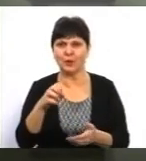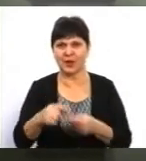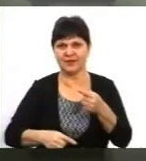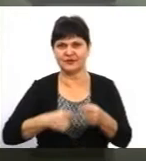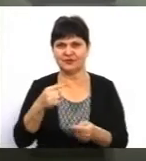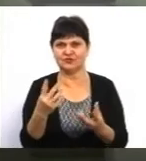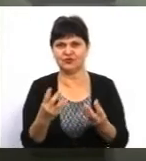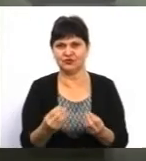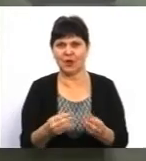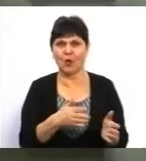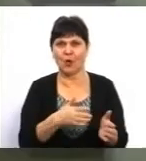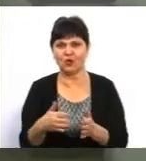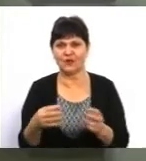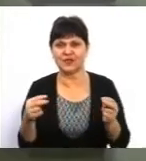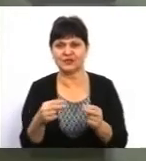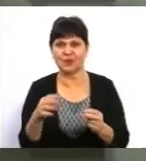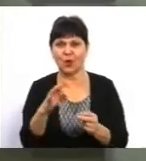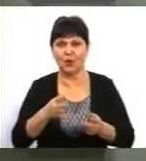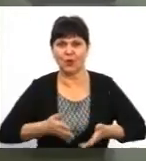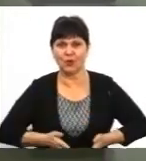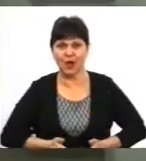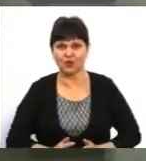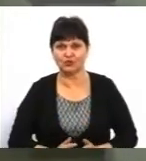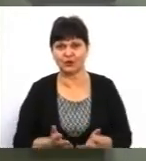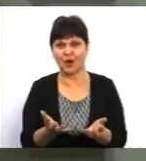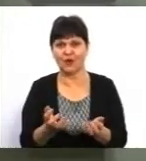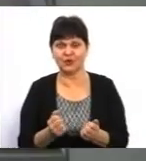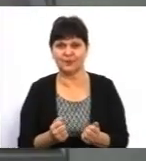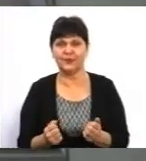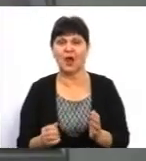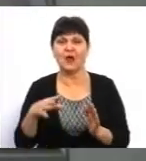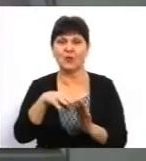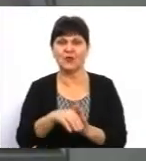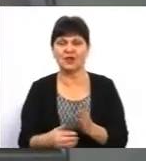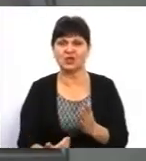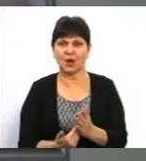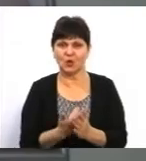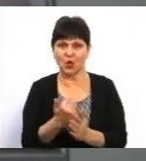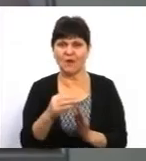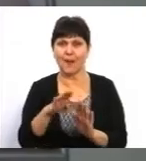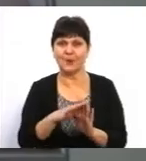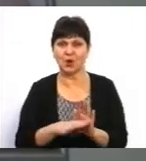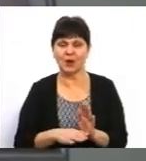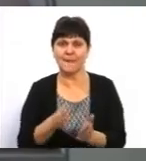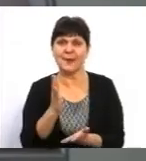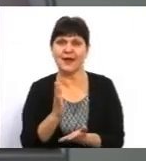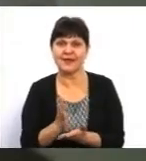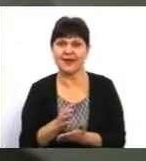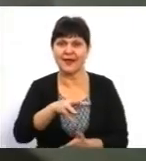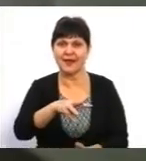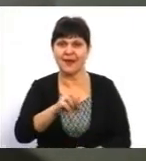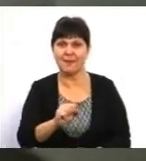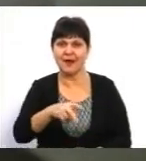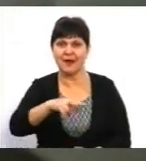народження. З провадженням нової програми «Є-малятко» надається послуга в